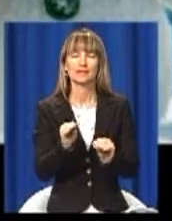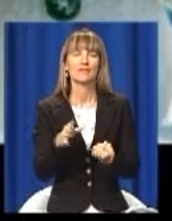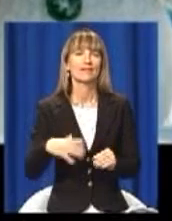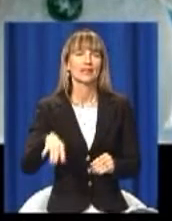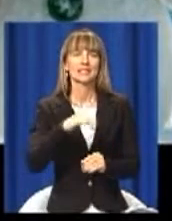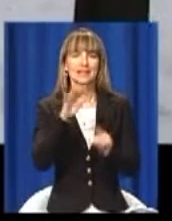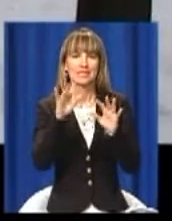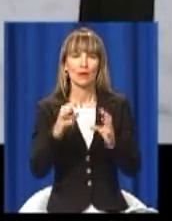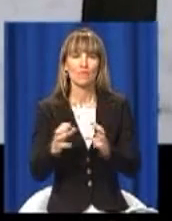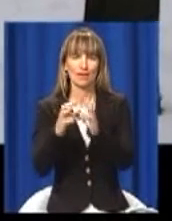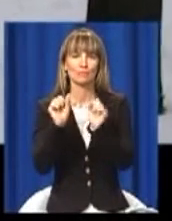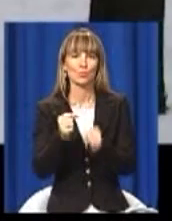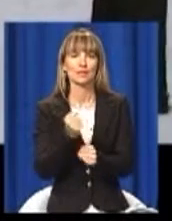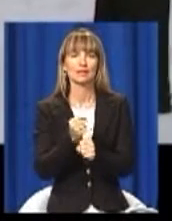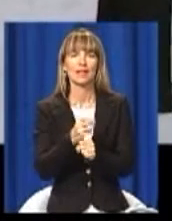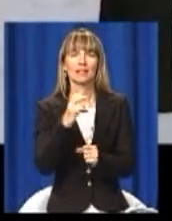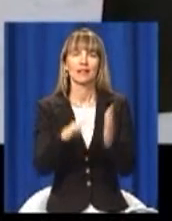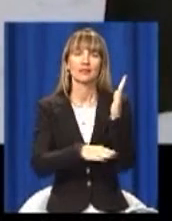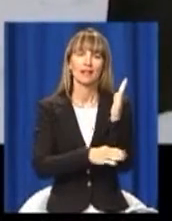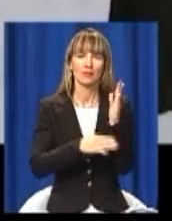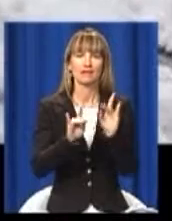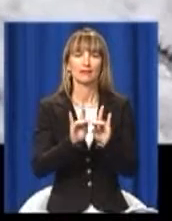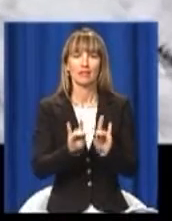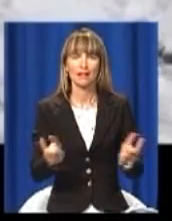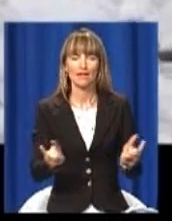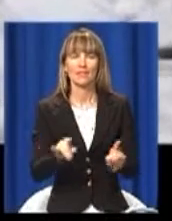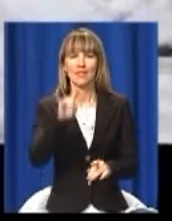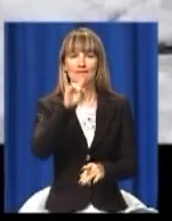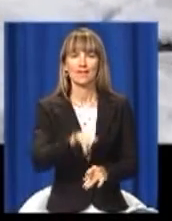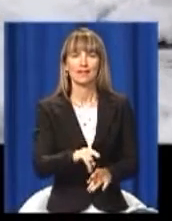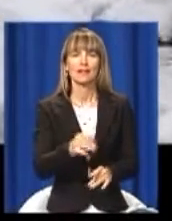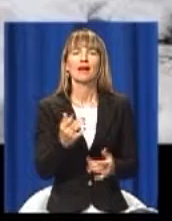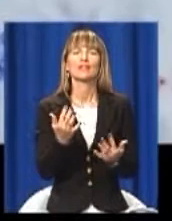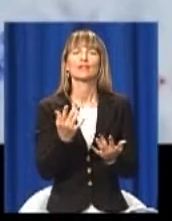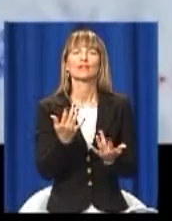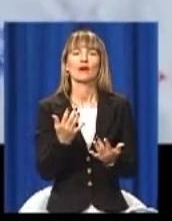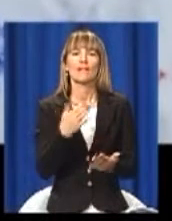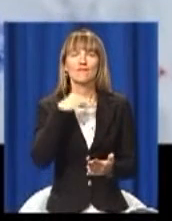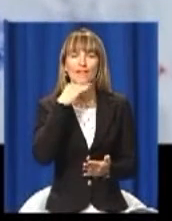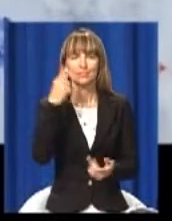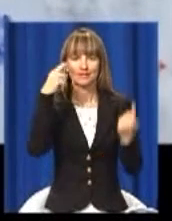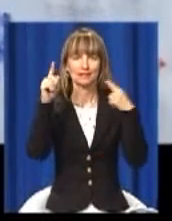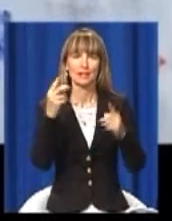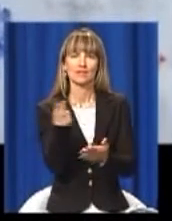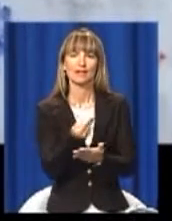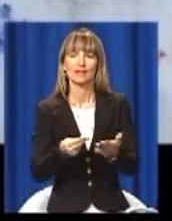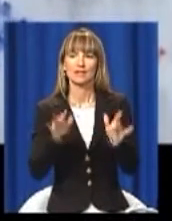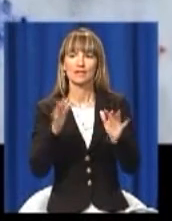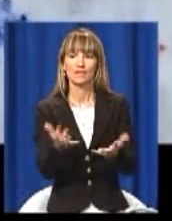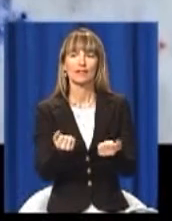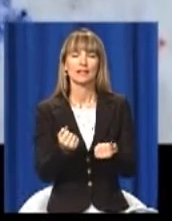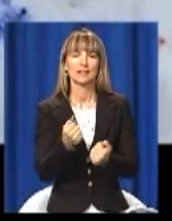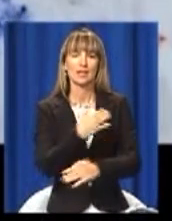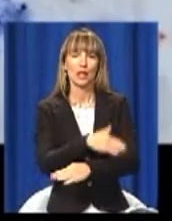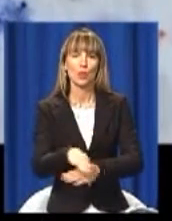сніговиків можна зліпити будь-де – на дереві, на лавці, на підвіконні, на що вистачить фантазії. Малювання на снігу. Візьміть з собою